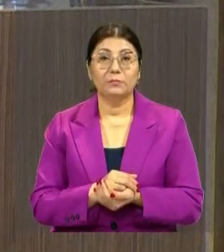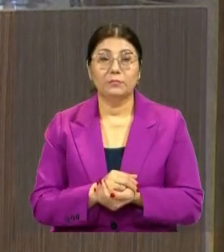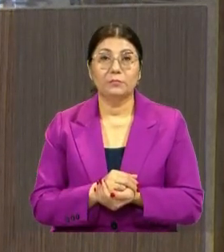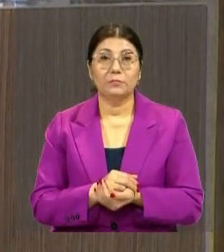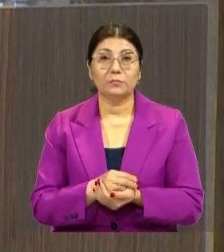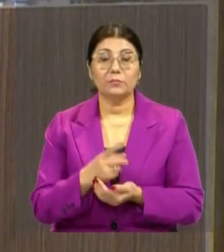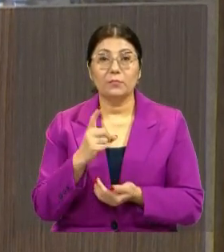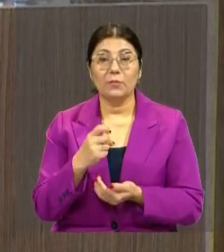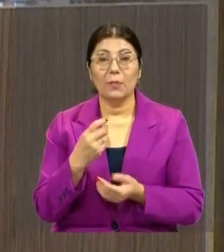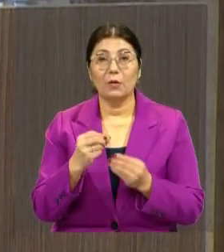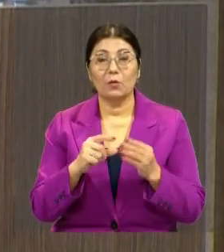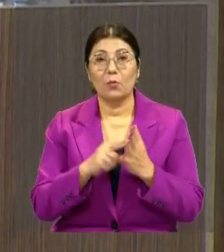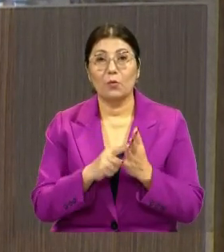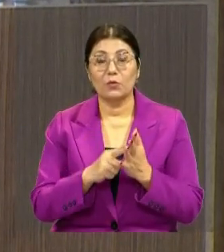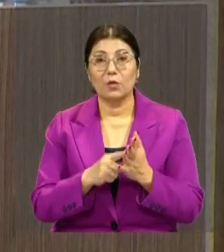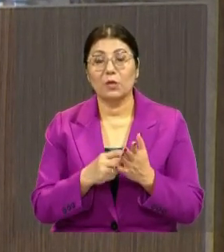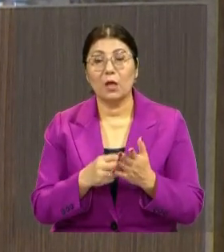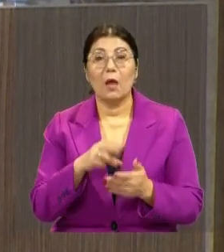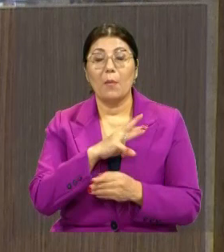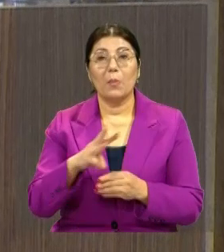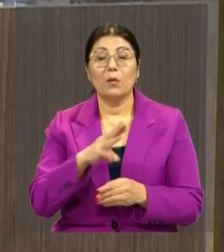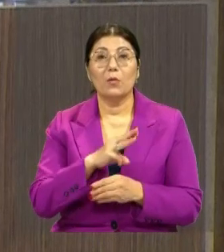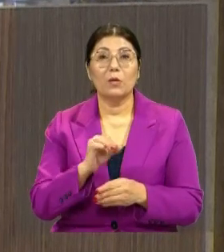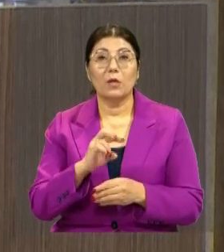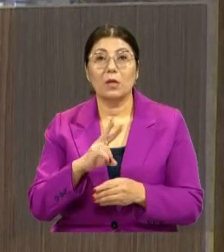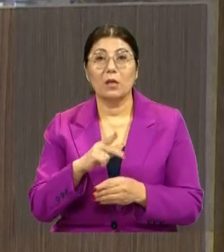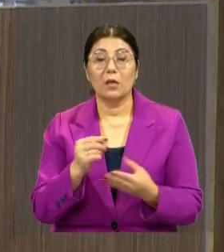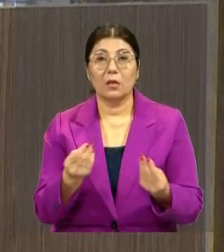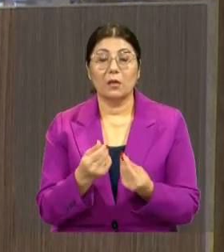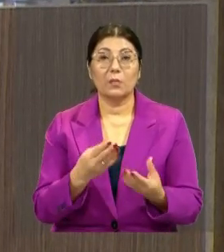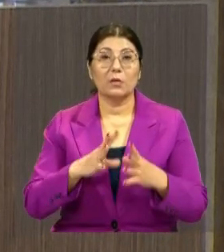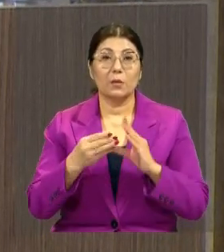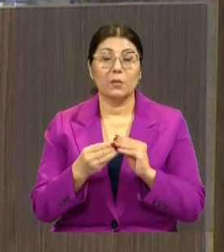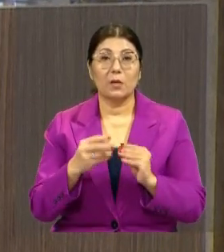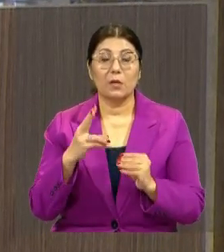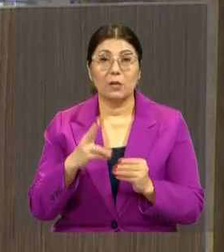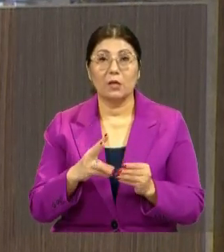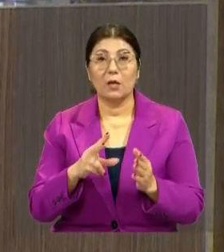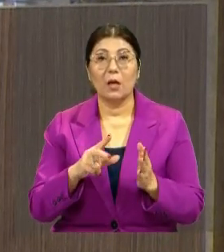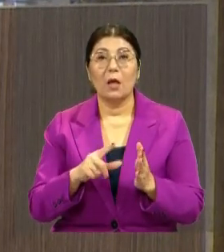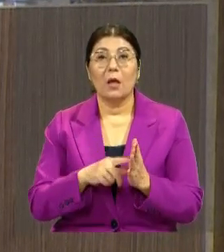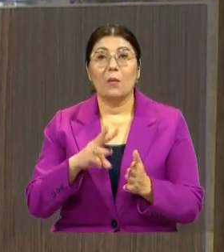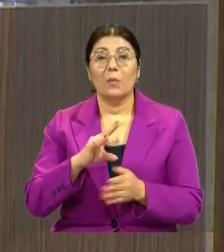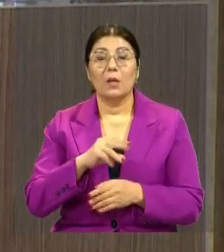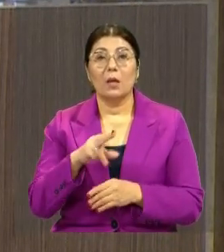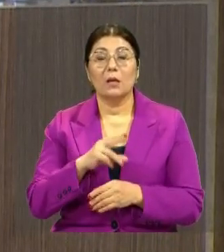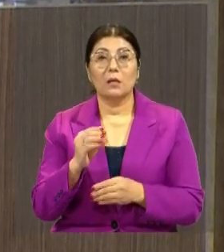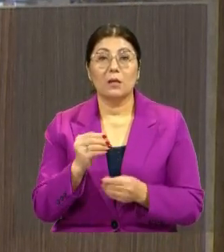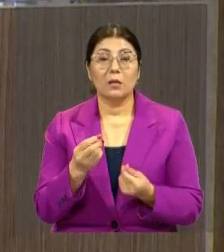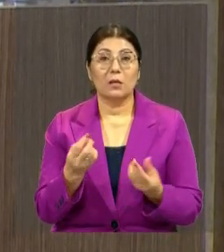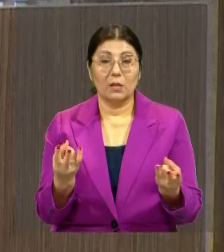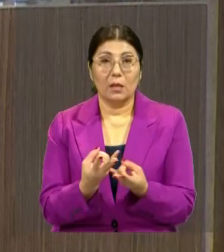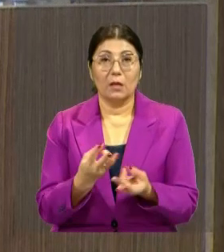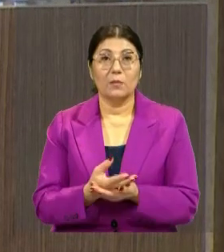Ол 117 миллион теңге құрайтын. Жалпы сумма 2,7 миллиард теңге қажет